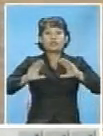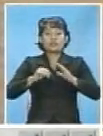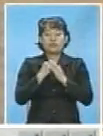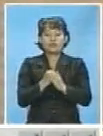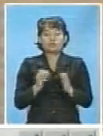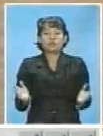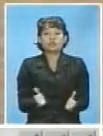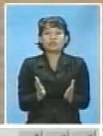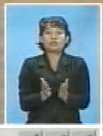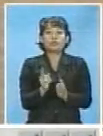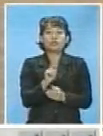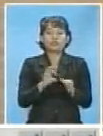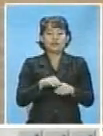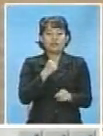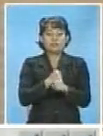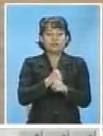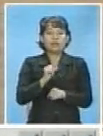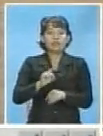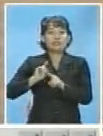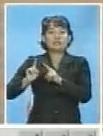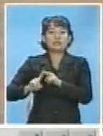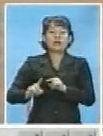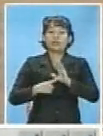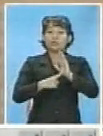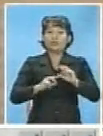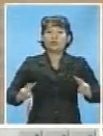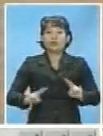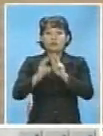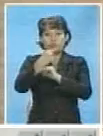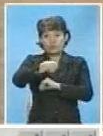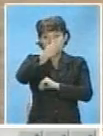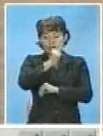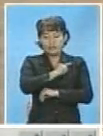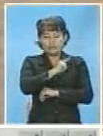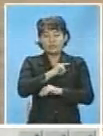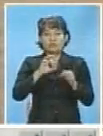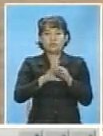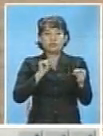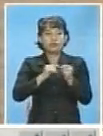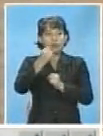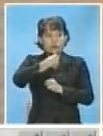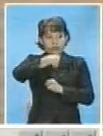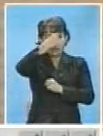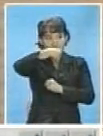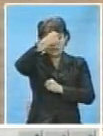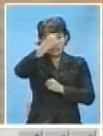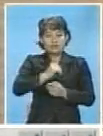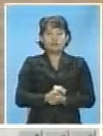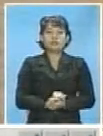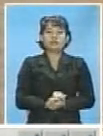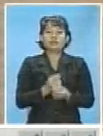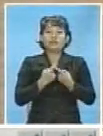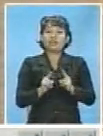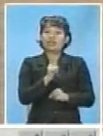สนุนให้หน่วยงานต่างๆโดยเฉพาะกระทรวงศึกษาที่ไม่ใช่ดูแลเฉพาะเรื่องการจัดการศึกษาตามปกติเท่านั้นแต่คว